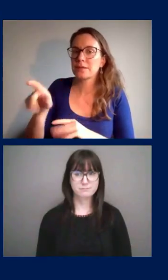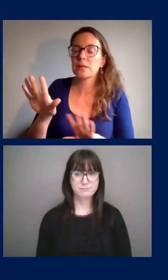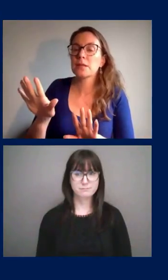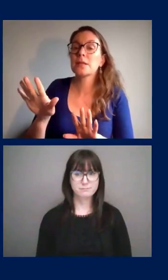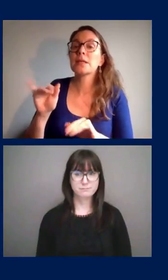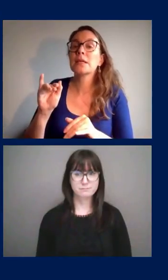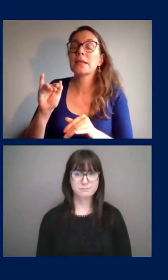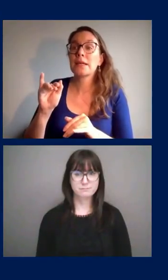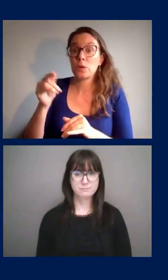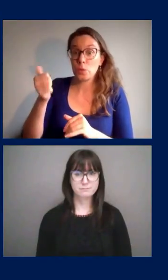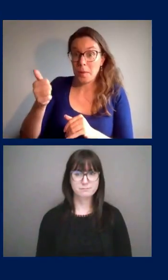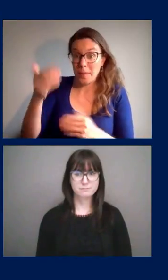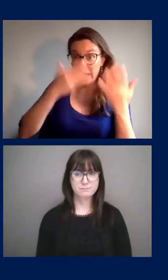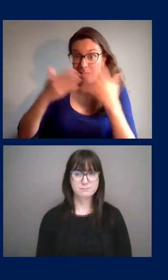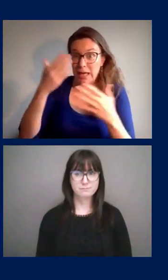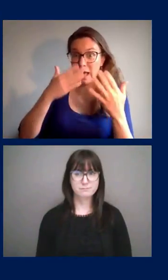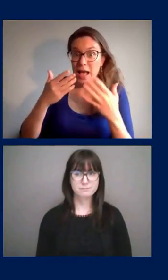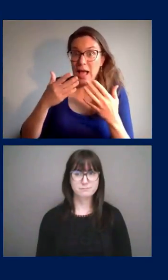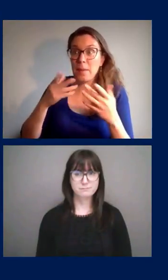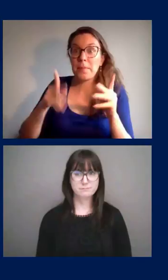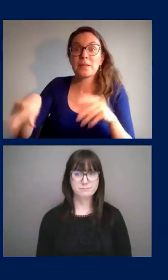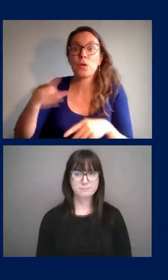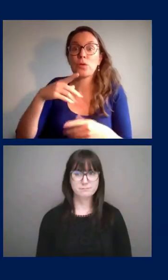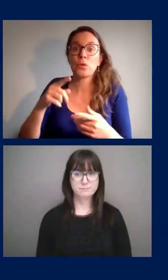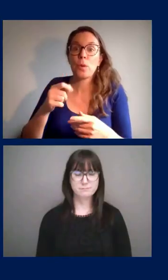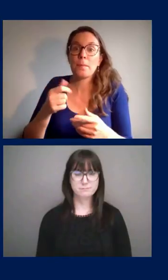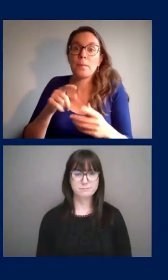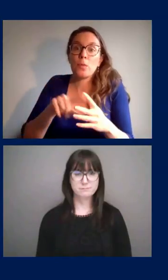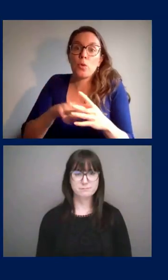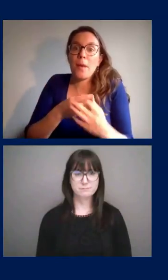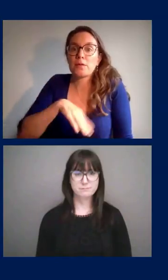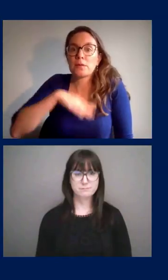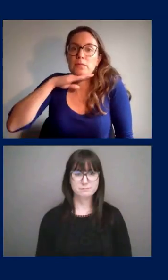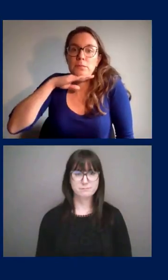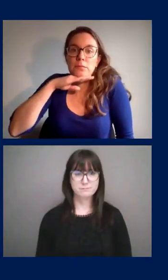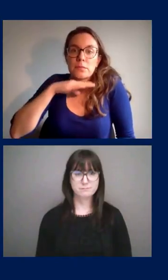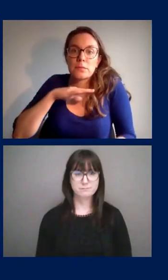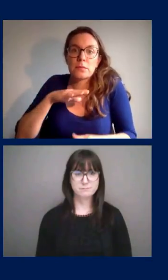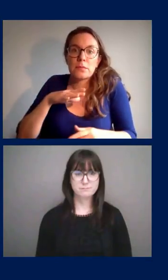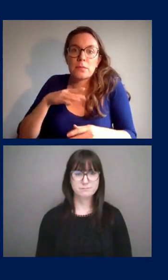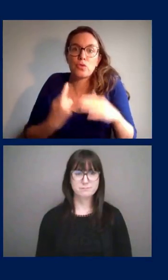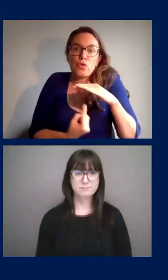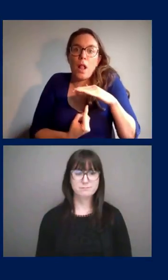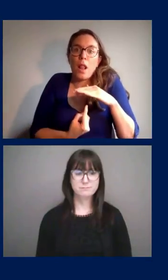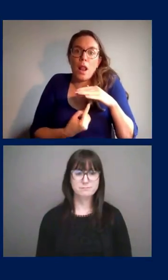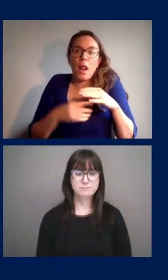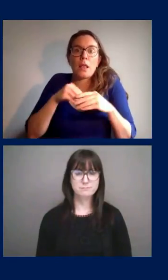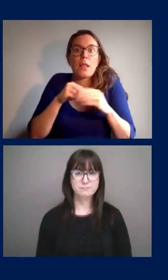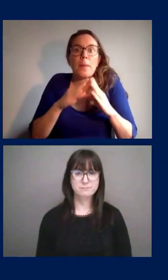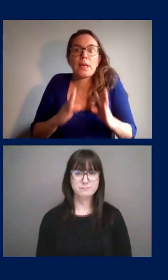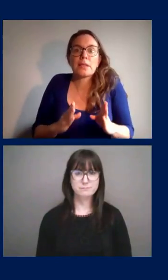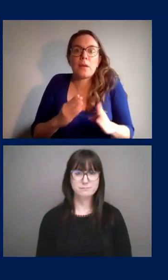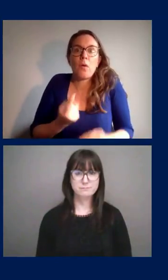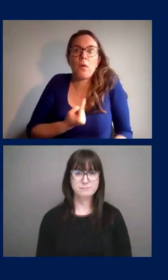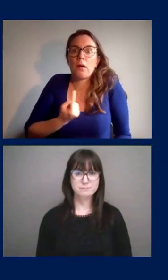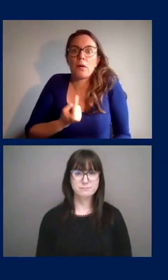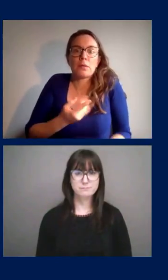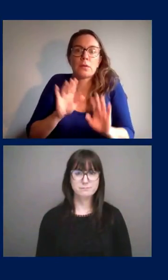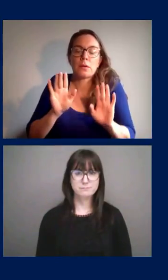à en avoir assez d'être seuls à la maison et commencent à